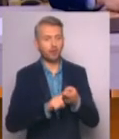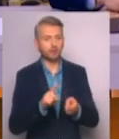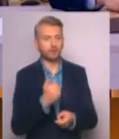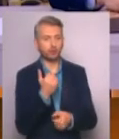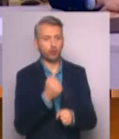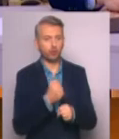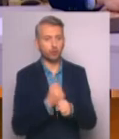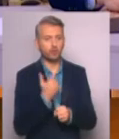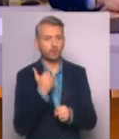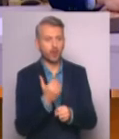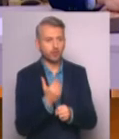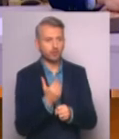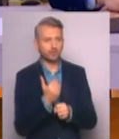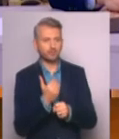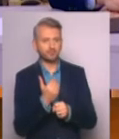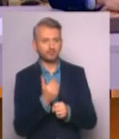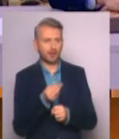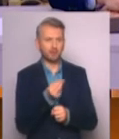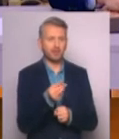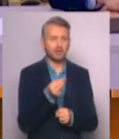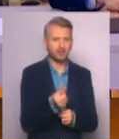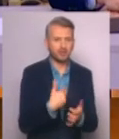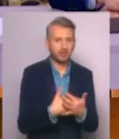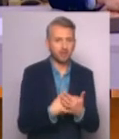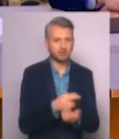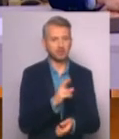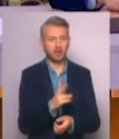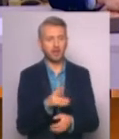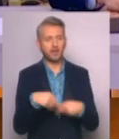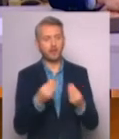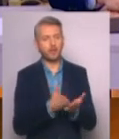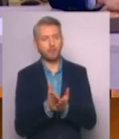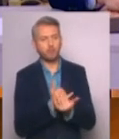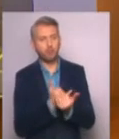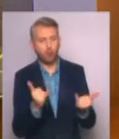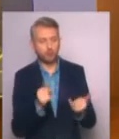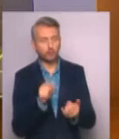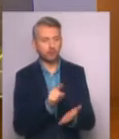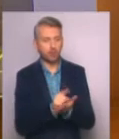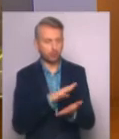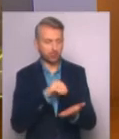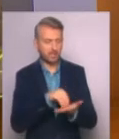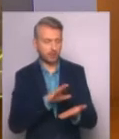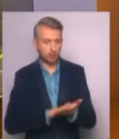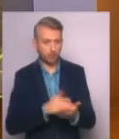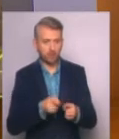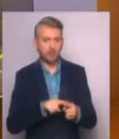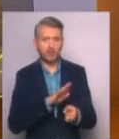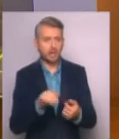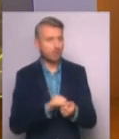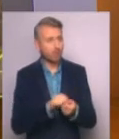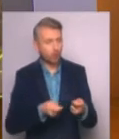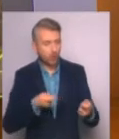вашою, співпрацею, як то сплата ваших платежів, як то надання послуг, вони мають бути зафіксовані. Це не бюрократія,